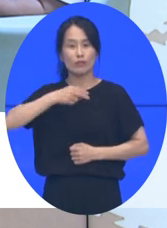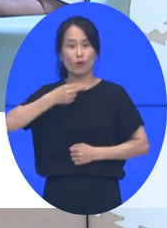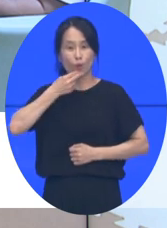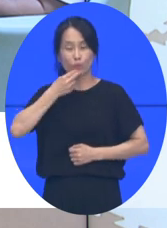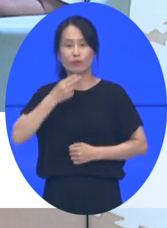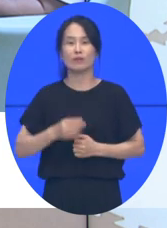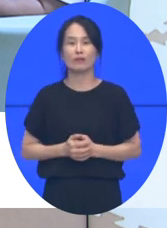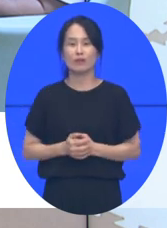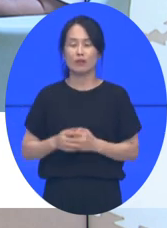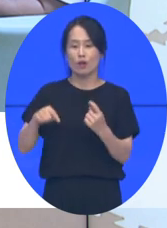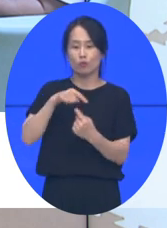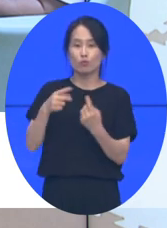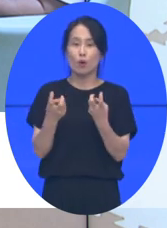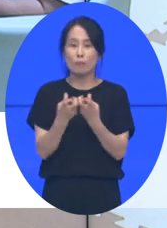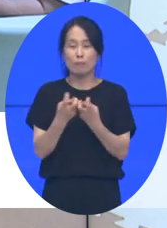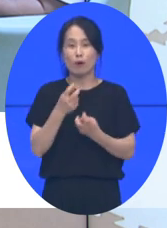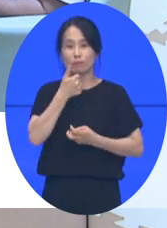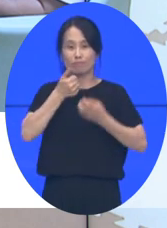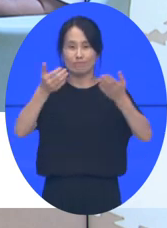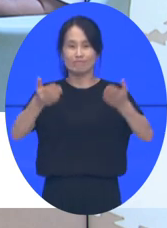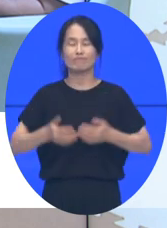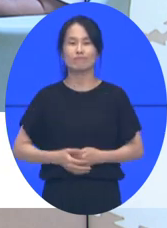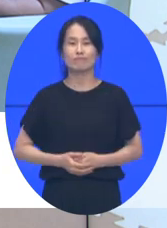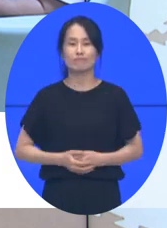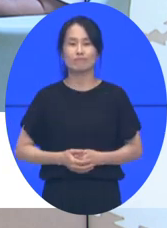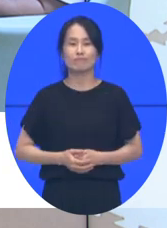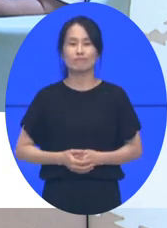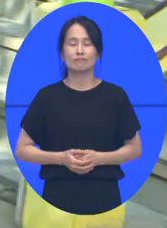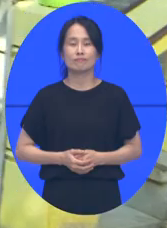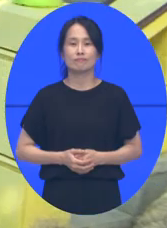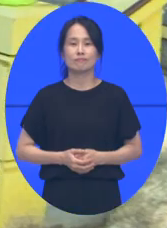정도라는데요. 운영 비결을 최창순 기자가 취재했습니다.